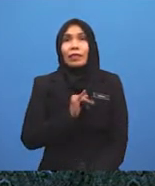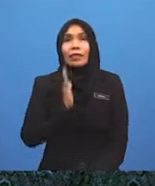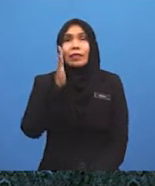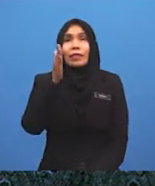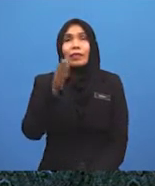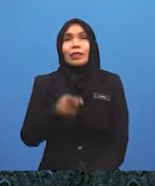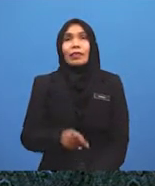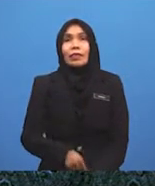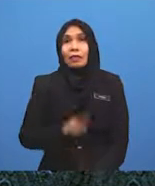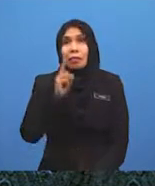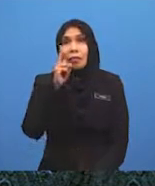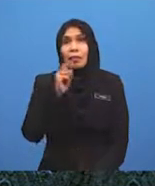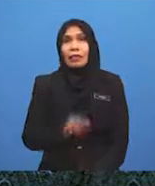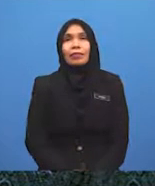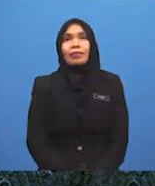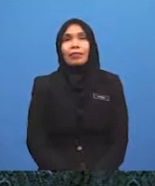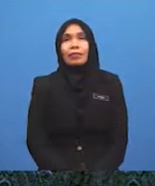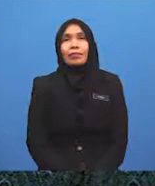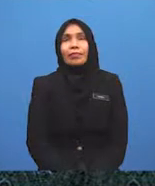Saya akan dipandang